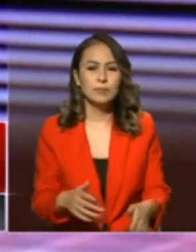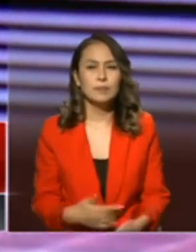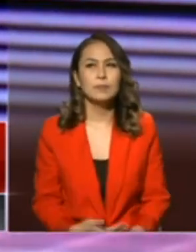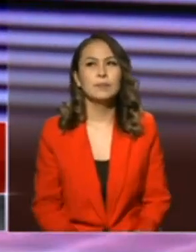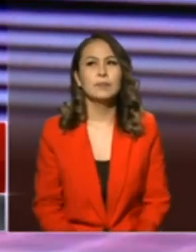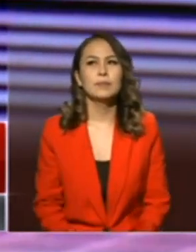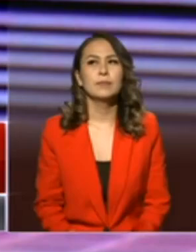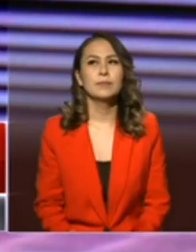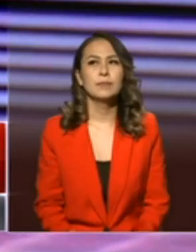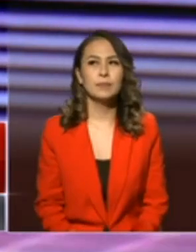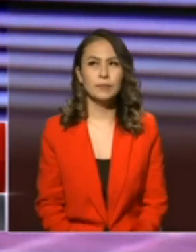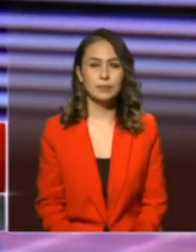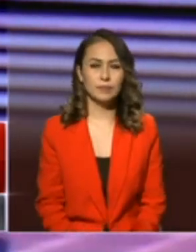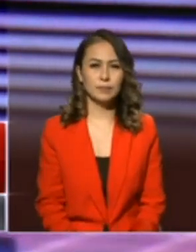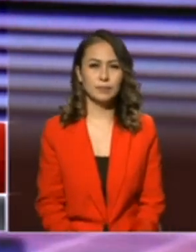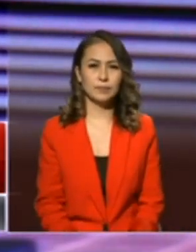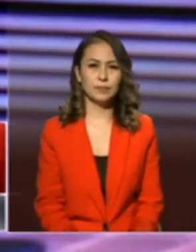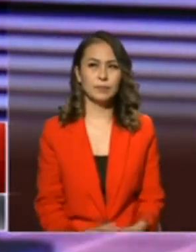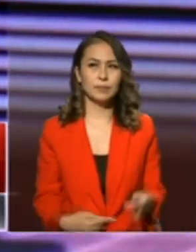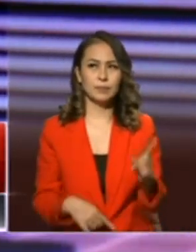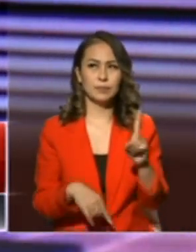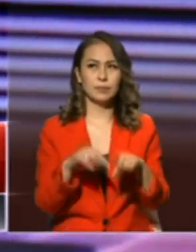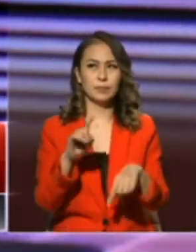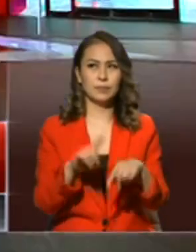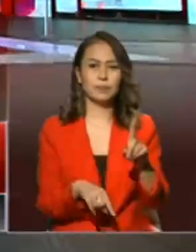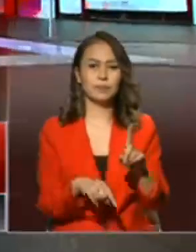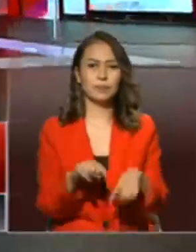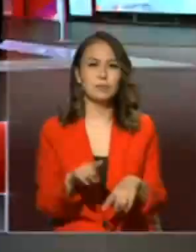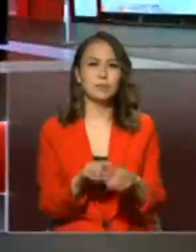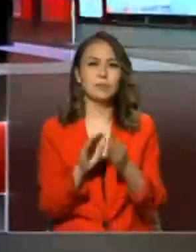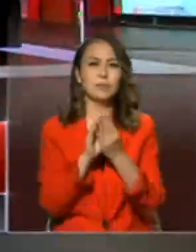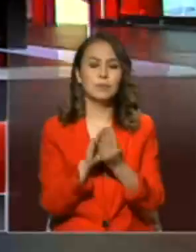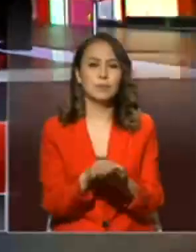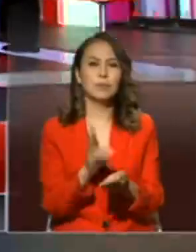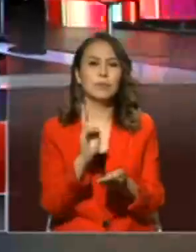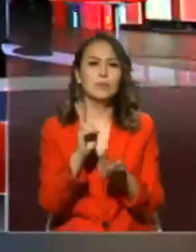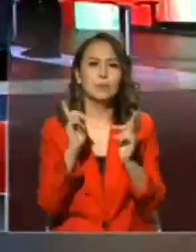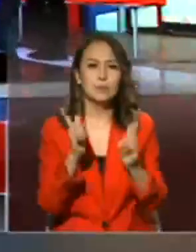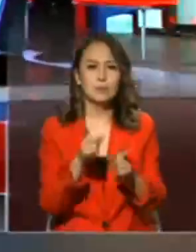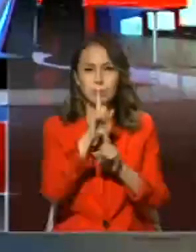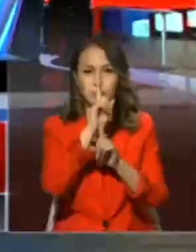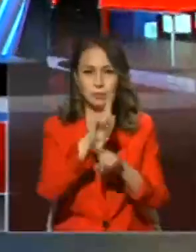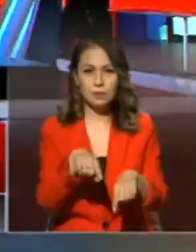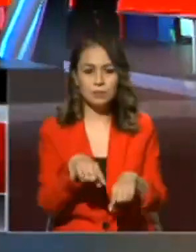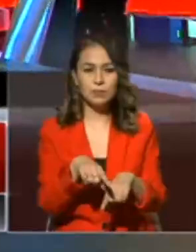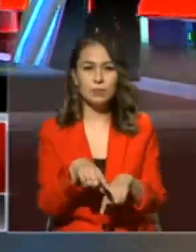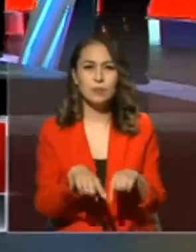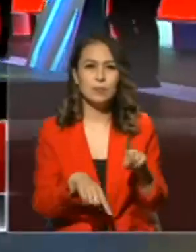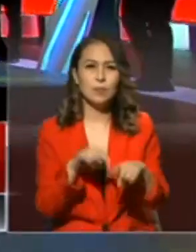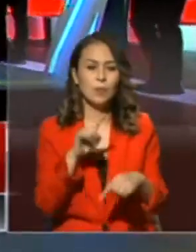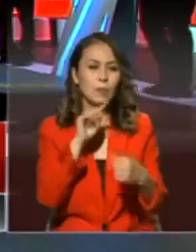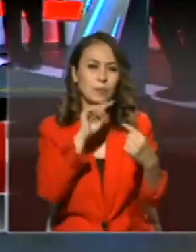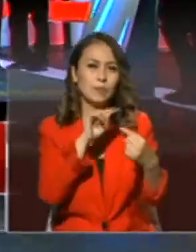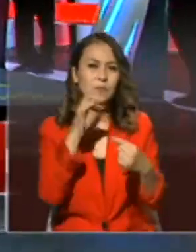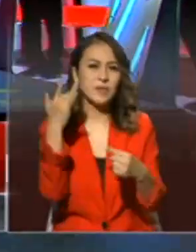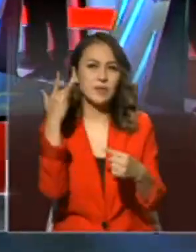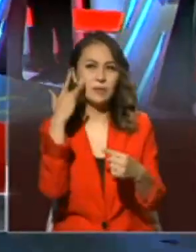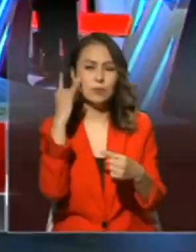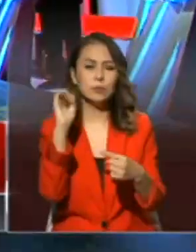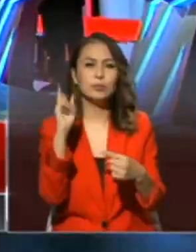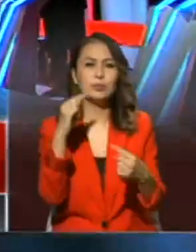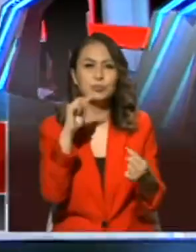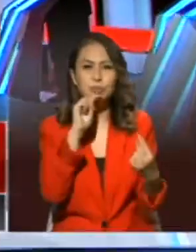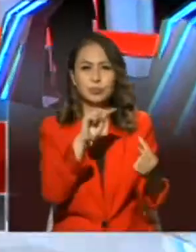уәж айтады? Туысқандар ма или кімдер? Туысқандар, ол комада жатқан адам қандай уәж айтады? Ол уәж айтамайды, туысқандар қарсы болады. Не дейді? Не үшін